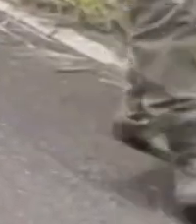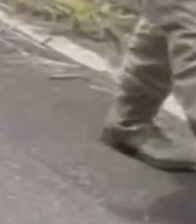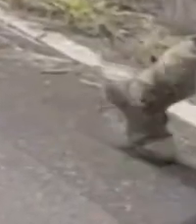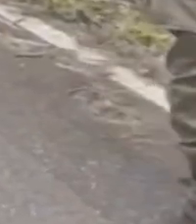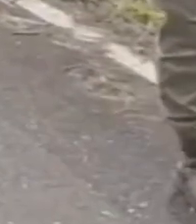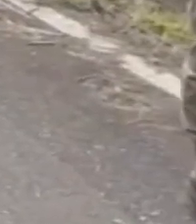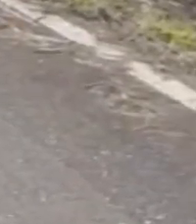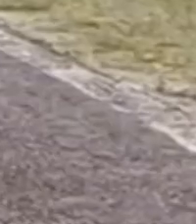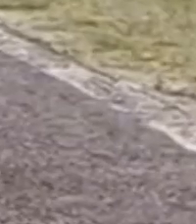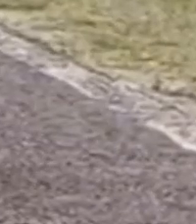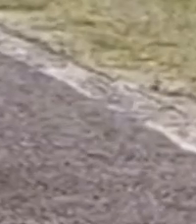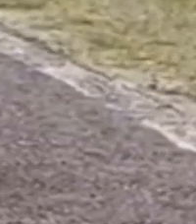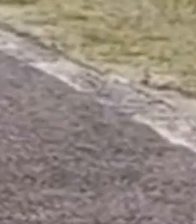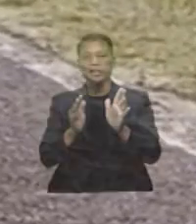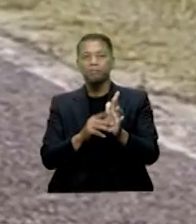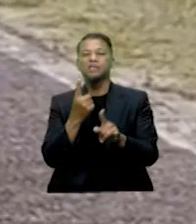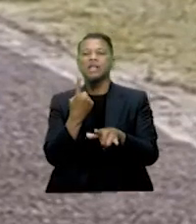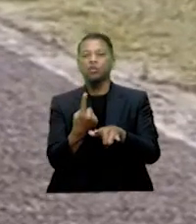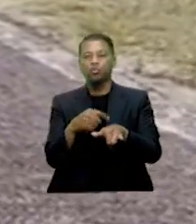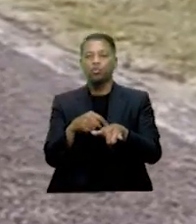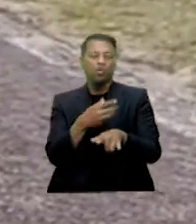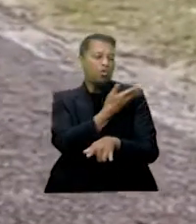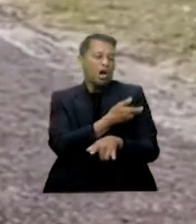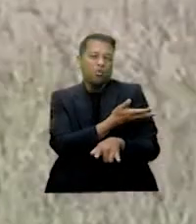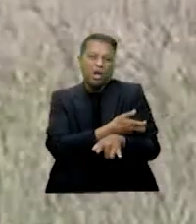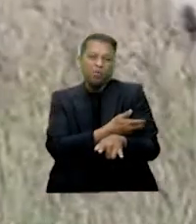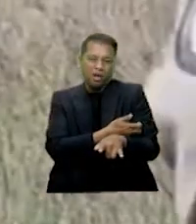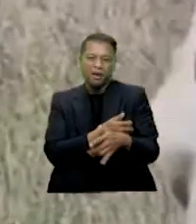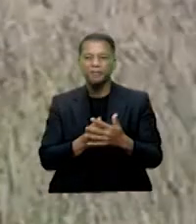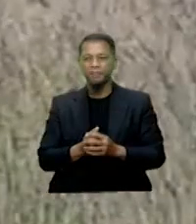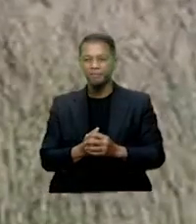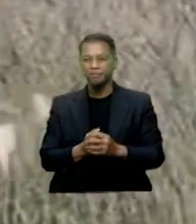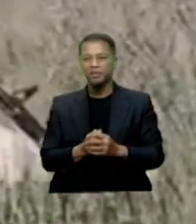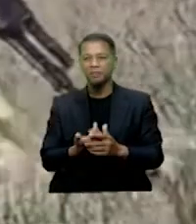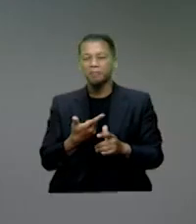1715 Yahukimo, mengalami luka lecet akibat terkena serpihan badan pesawat.